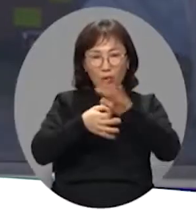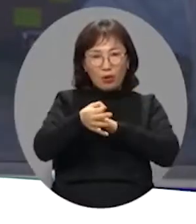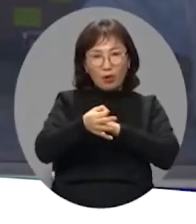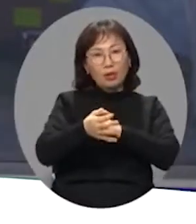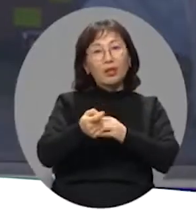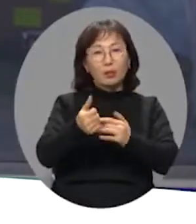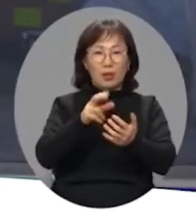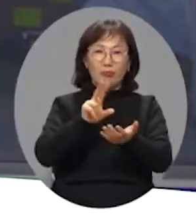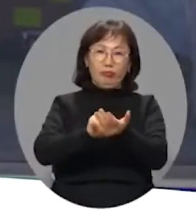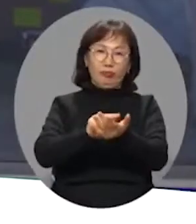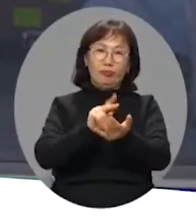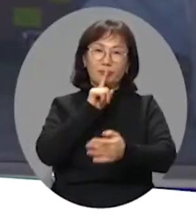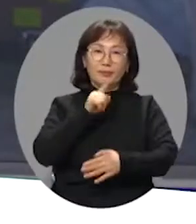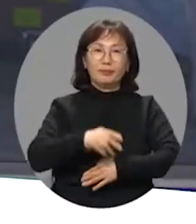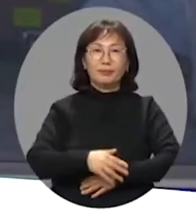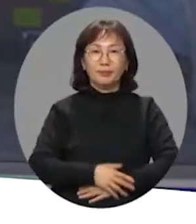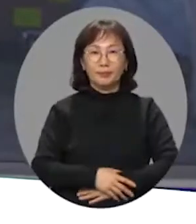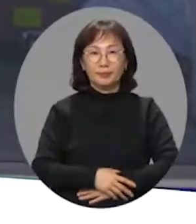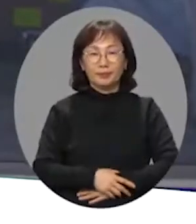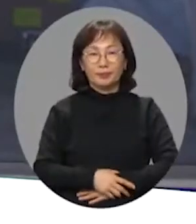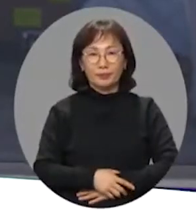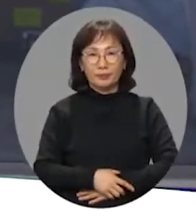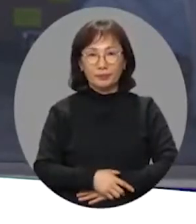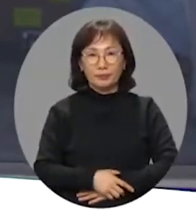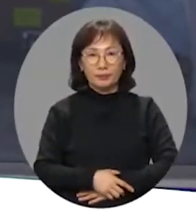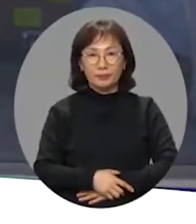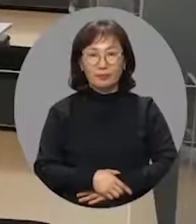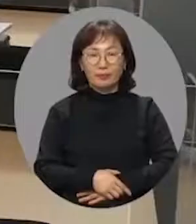있습니다. 강동혁 기자입니다.